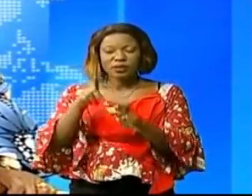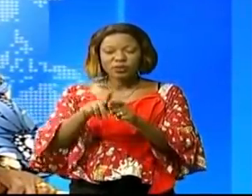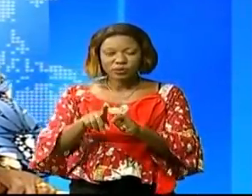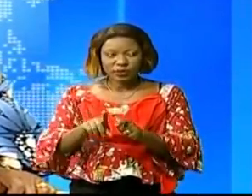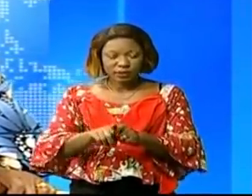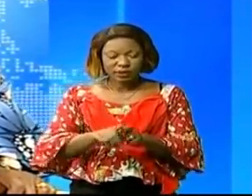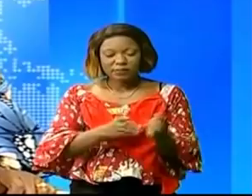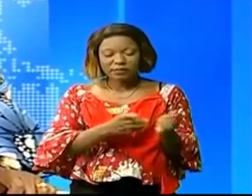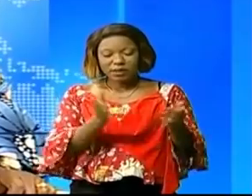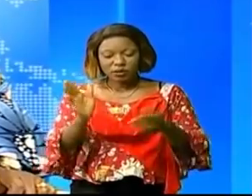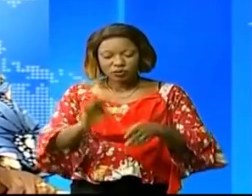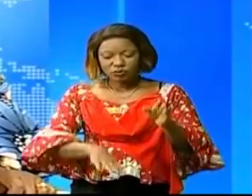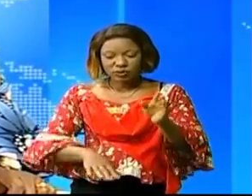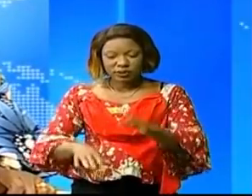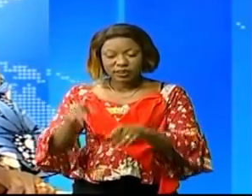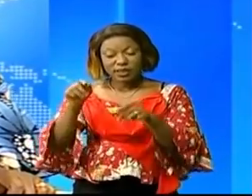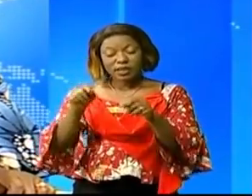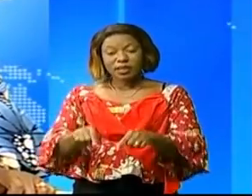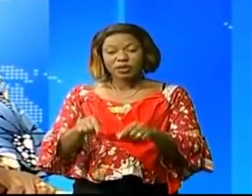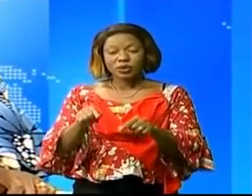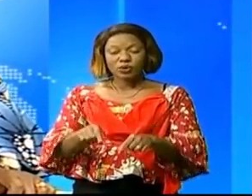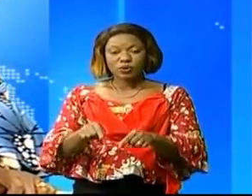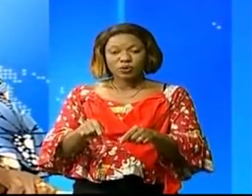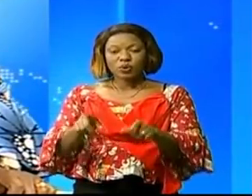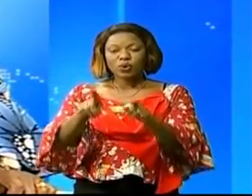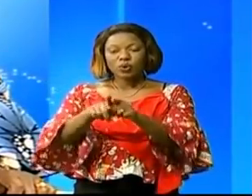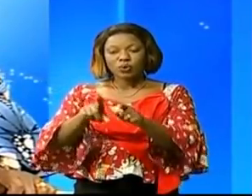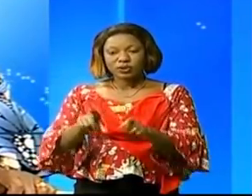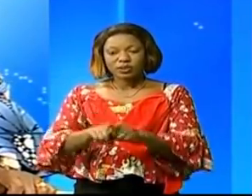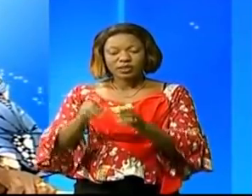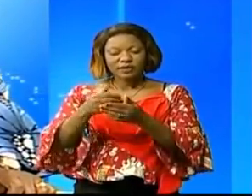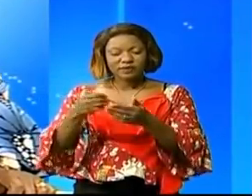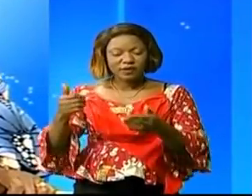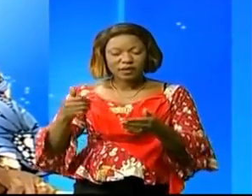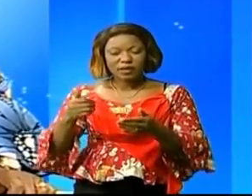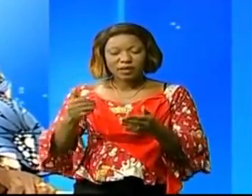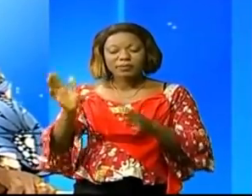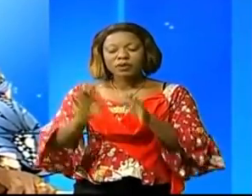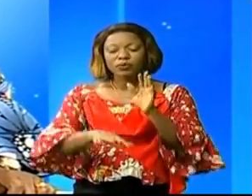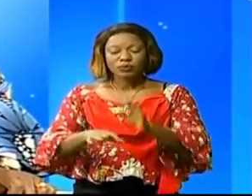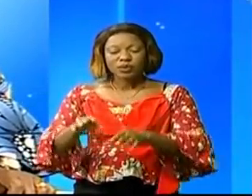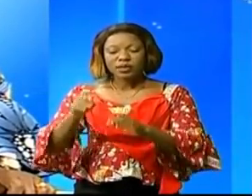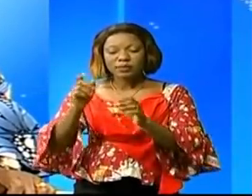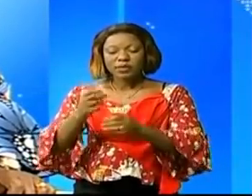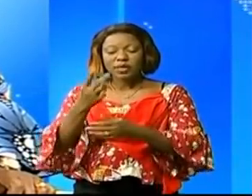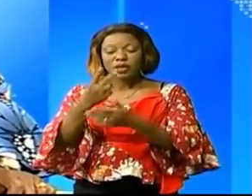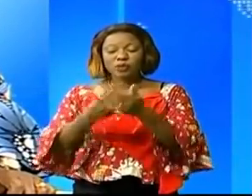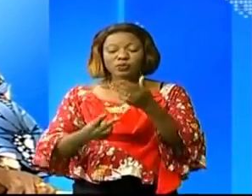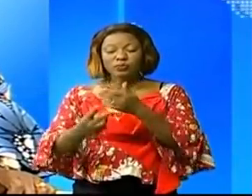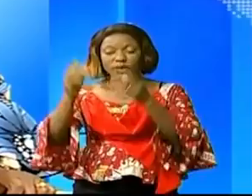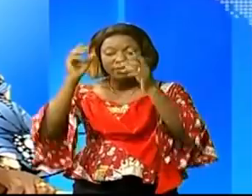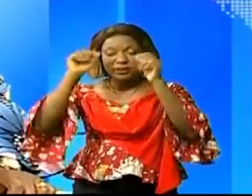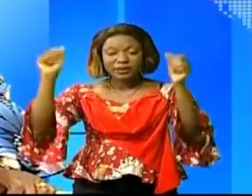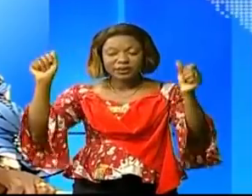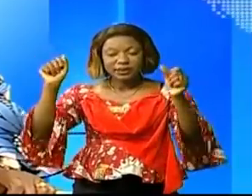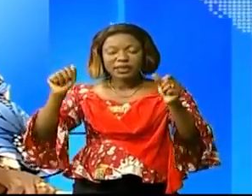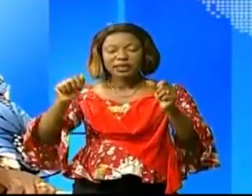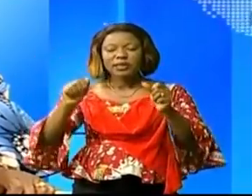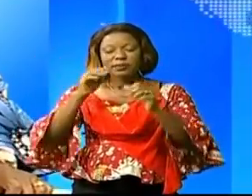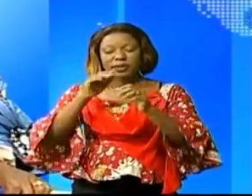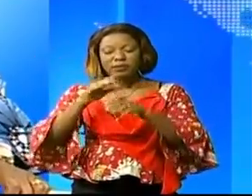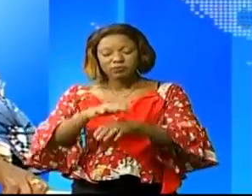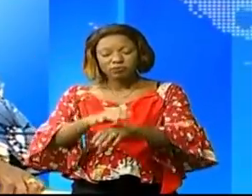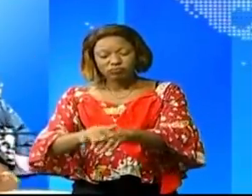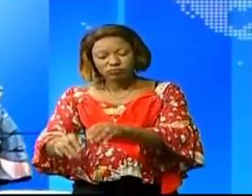avant-midi. Avant d'être enterré, le couple présidentiel l'a rendu le dernier hommage à